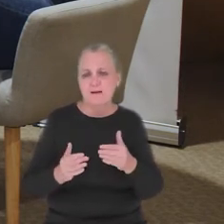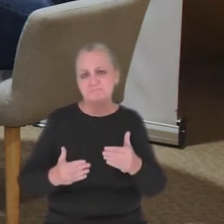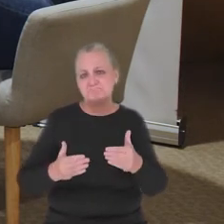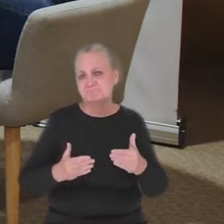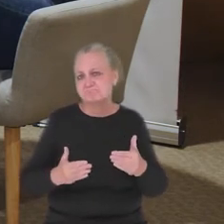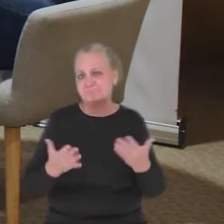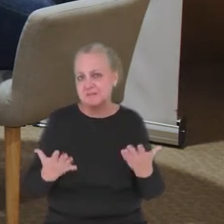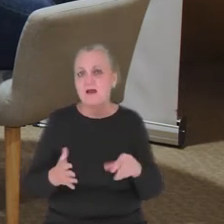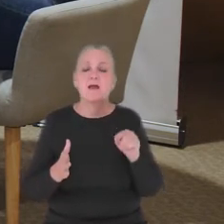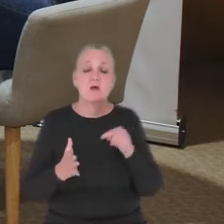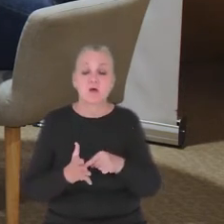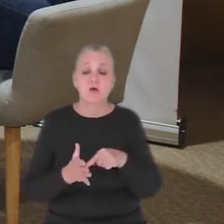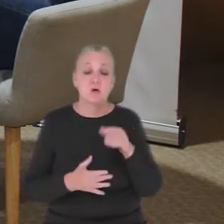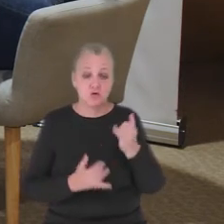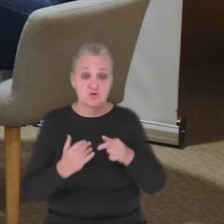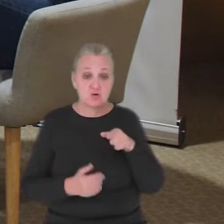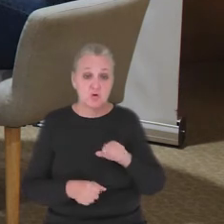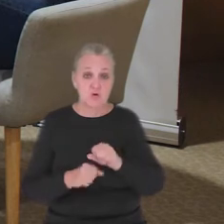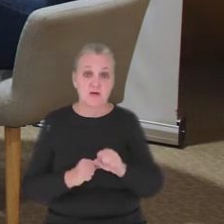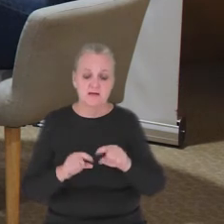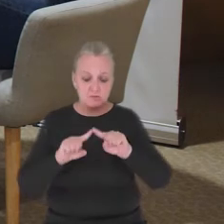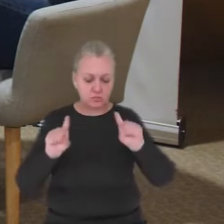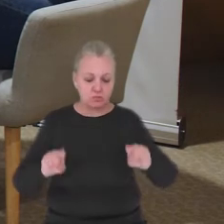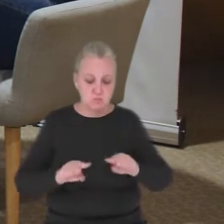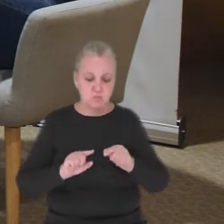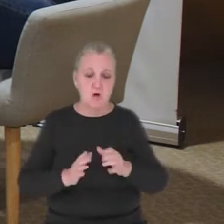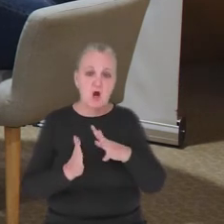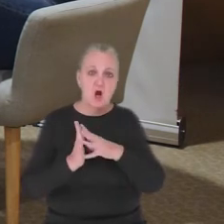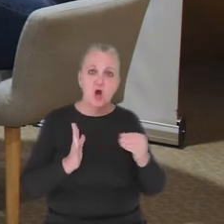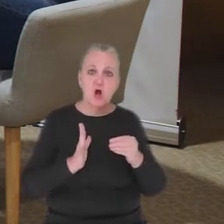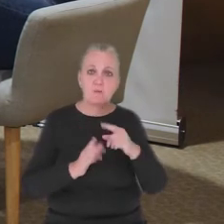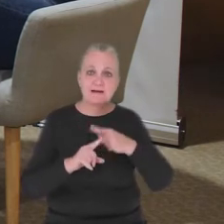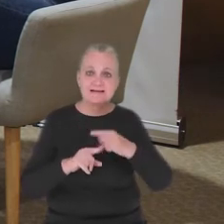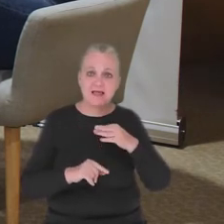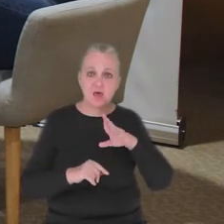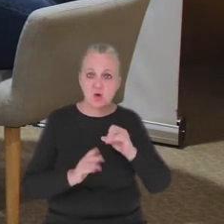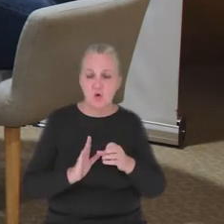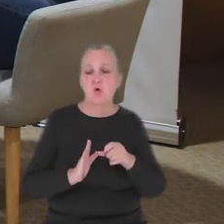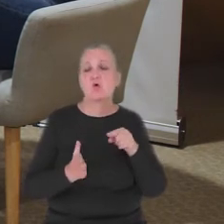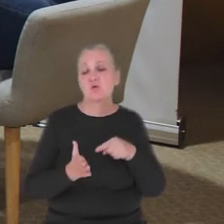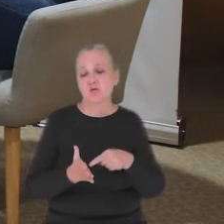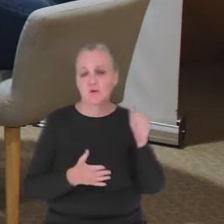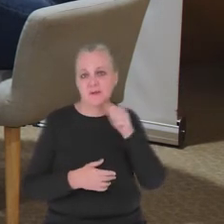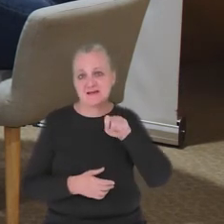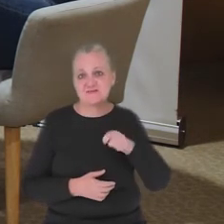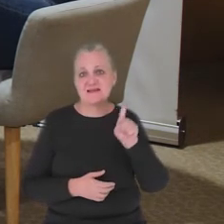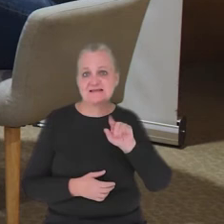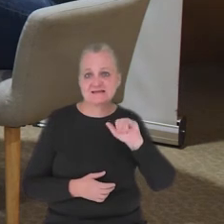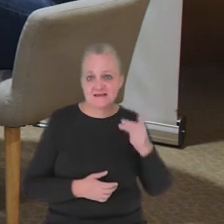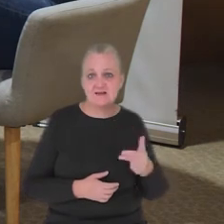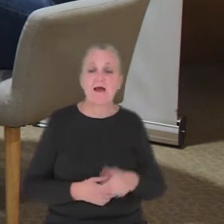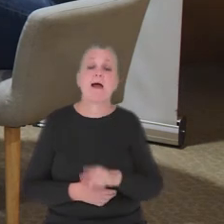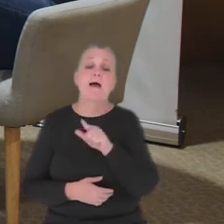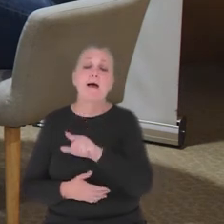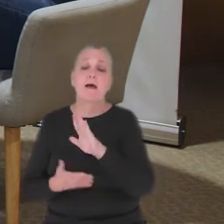Jest. Tak wiadomo, że jeżeli to będzie broszura skserowana gdzieś tam, to nazwiemy to zinem. A gdzieś